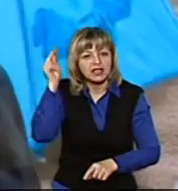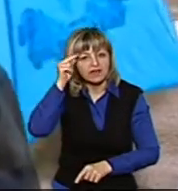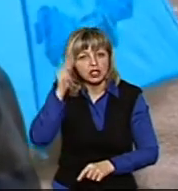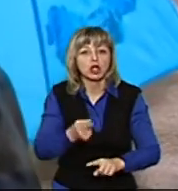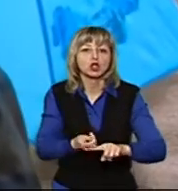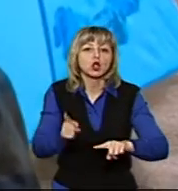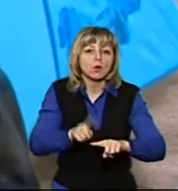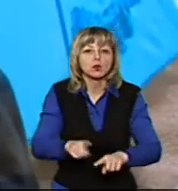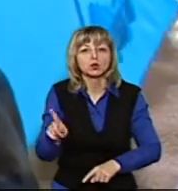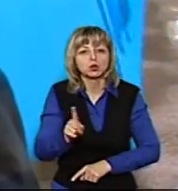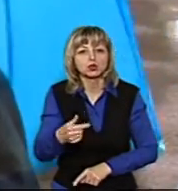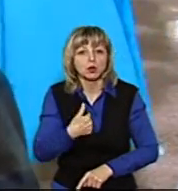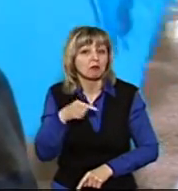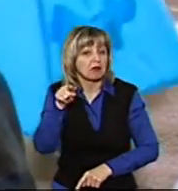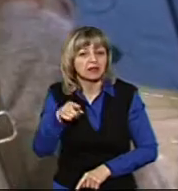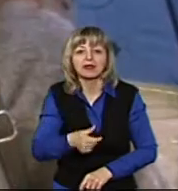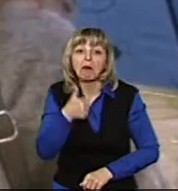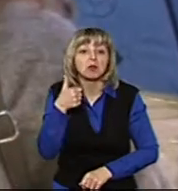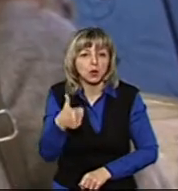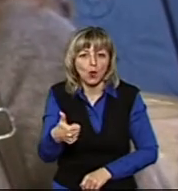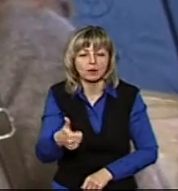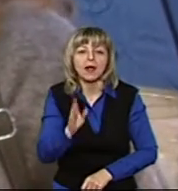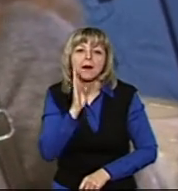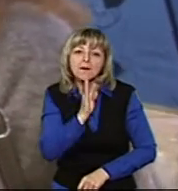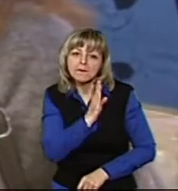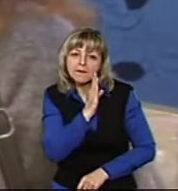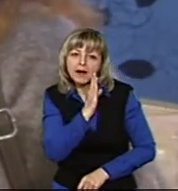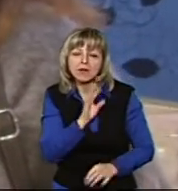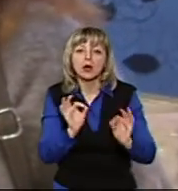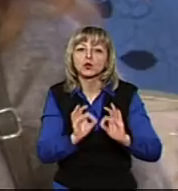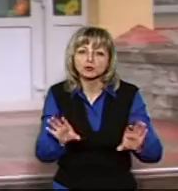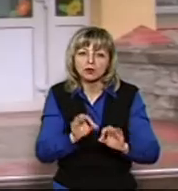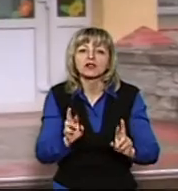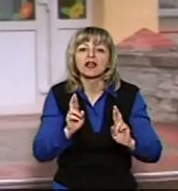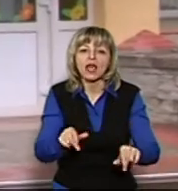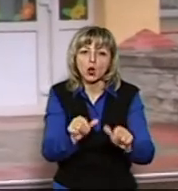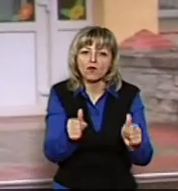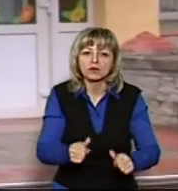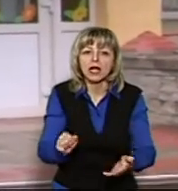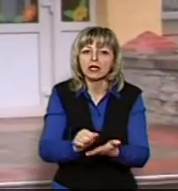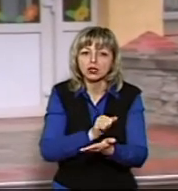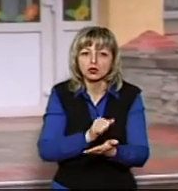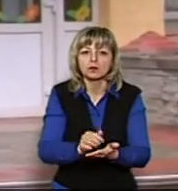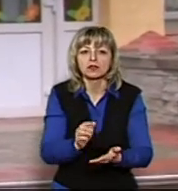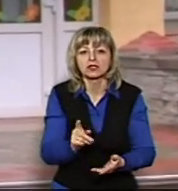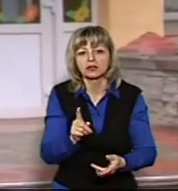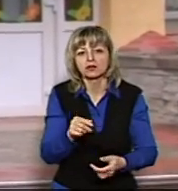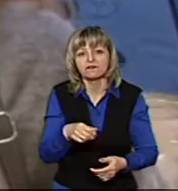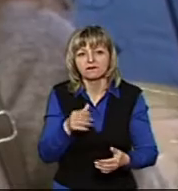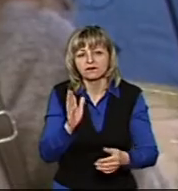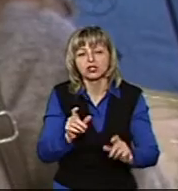Тому, що мені там добре. Його мама Оксана Карачун розповідає, як оформляла документи в заклад